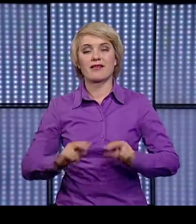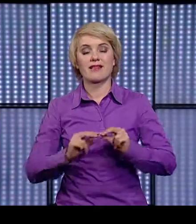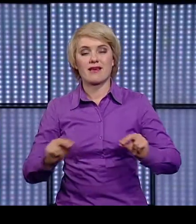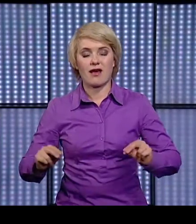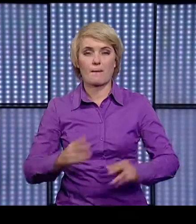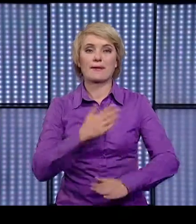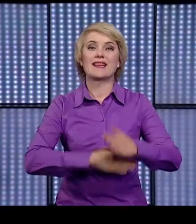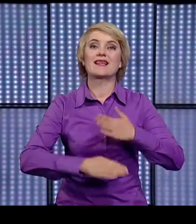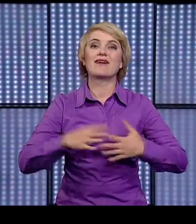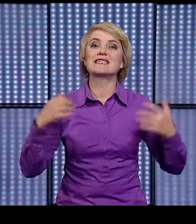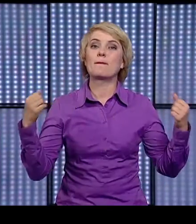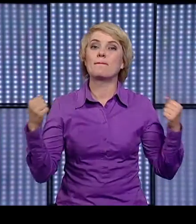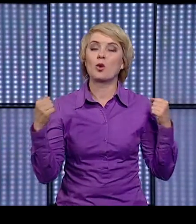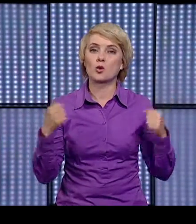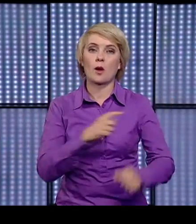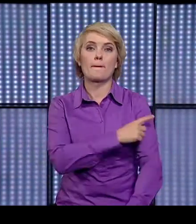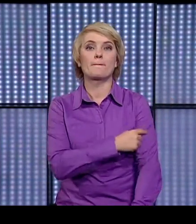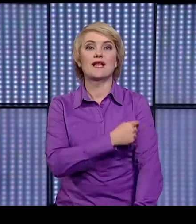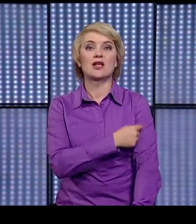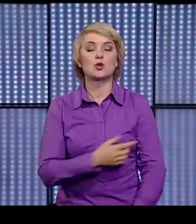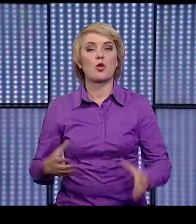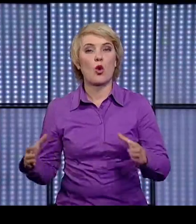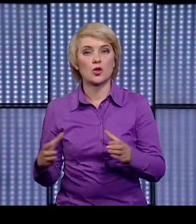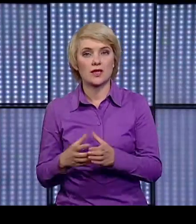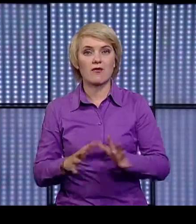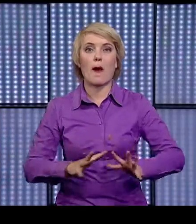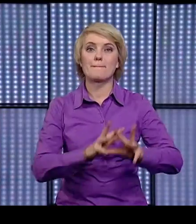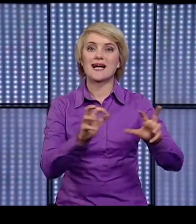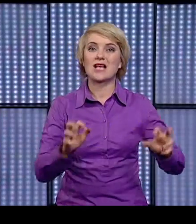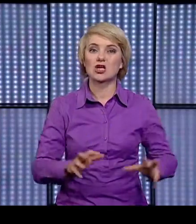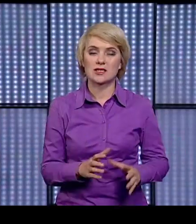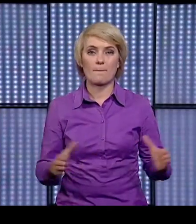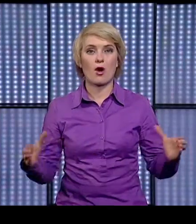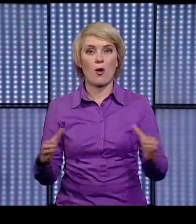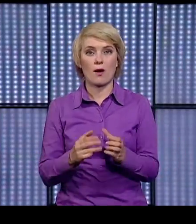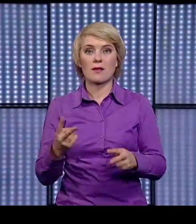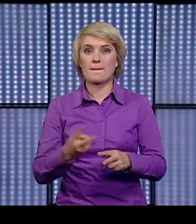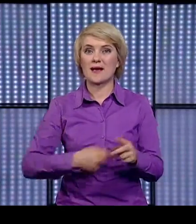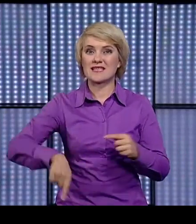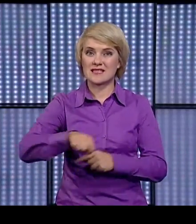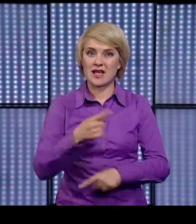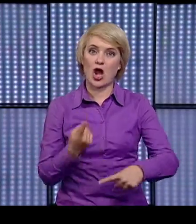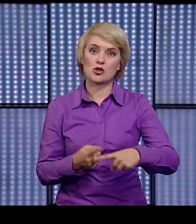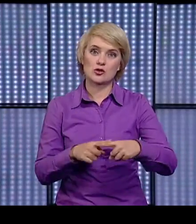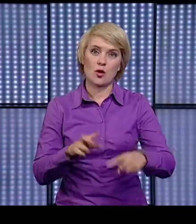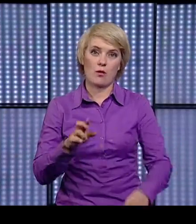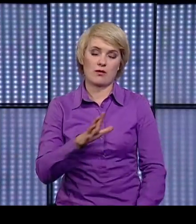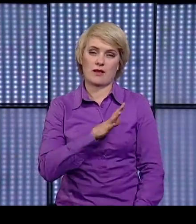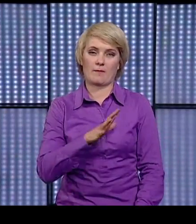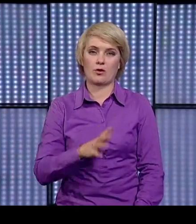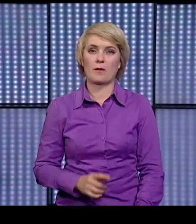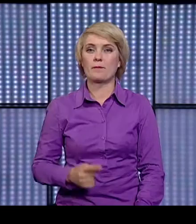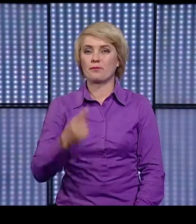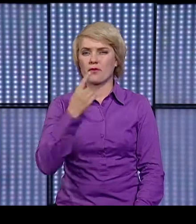інвоспорту, медичному колективу, масажистам, команді. Ну, без них би цього не було. Амбітний лідер нашої